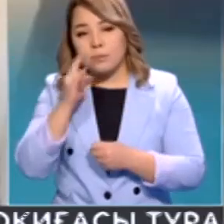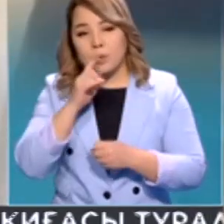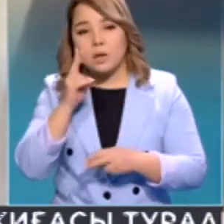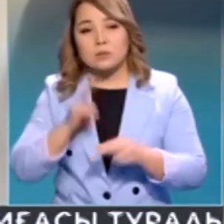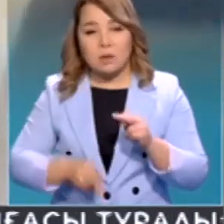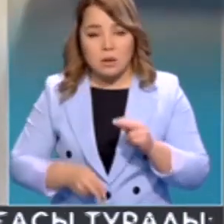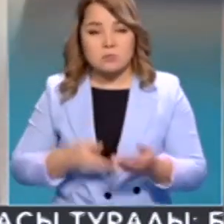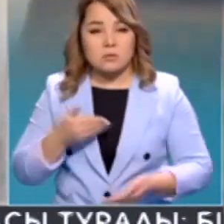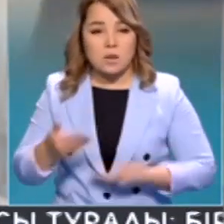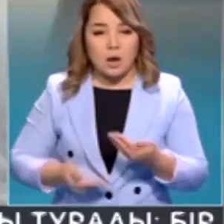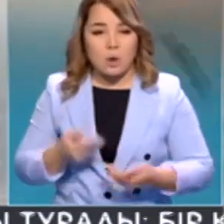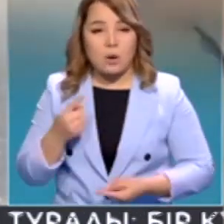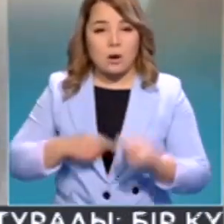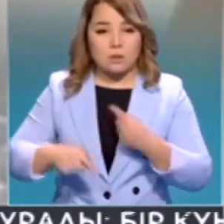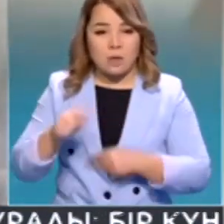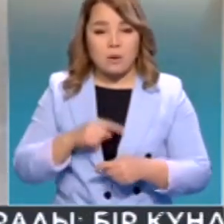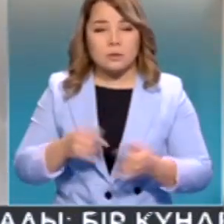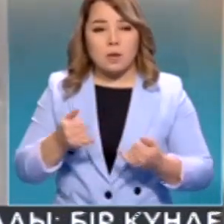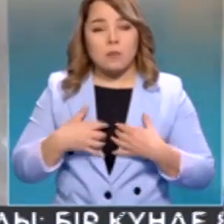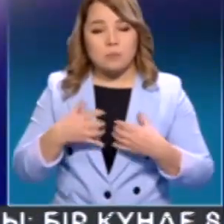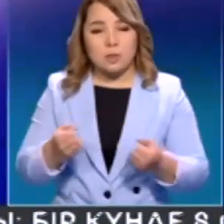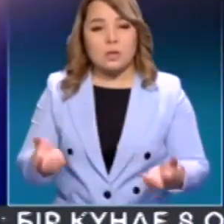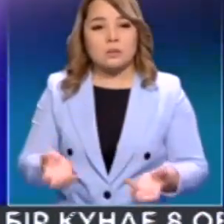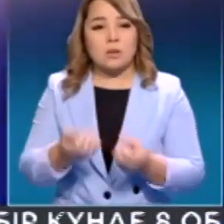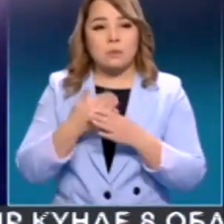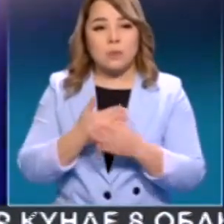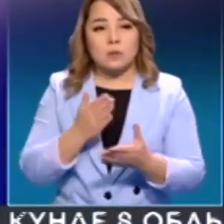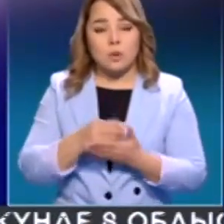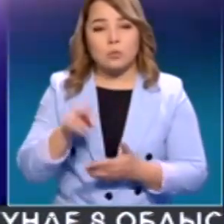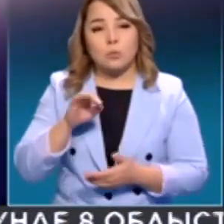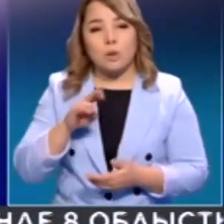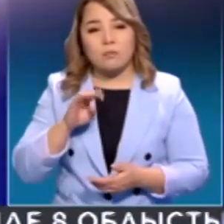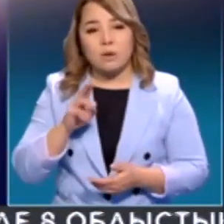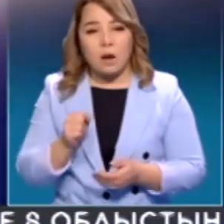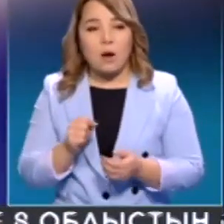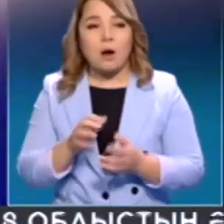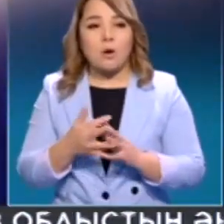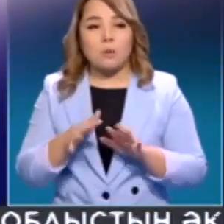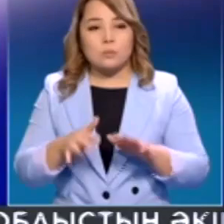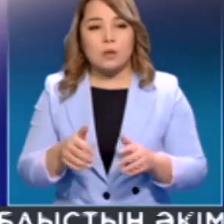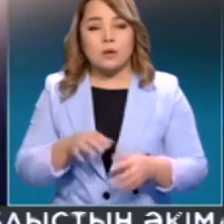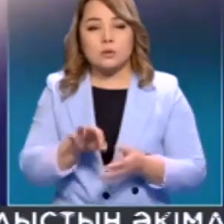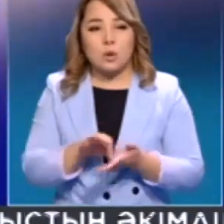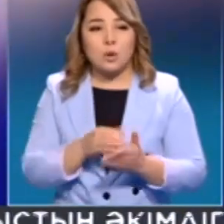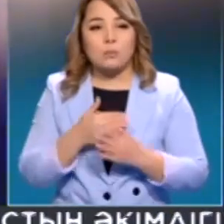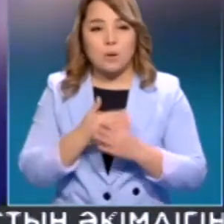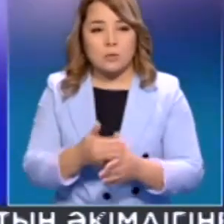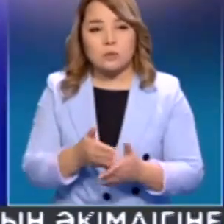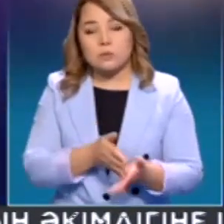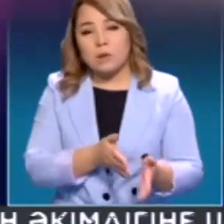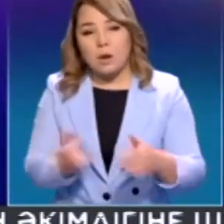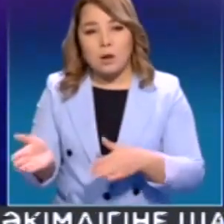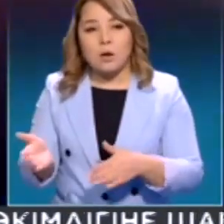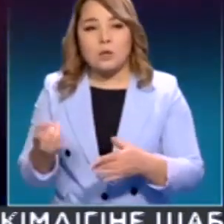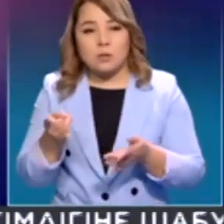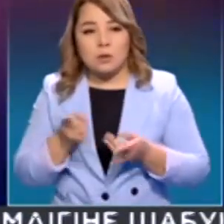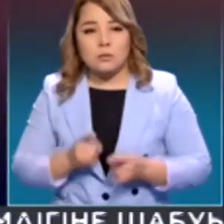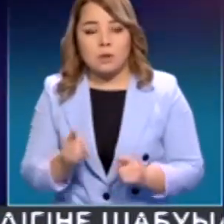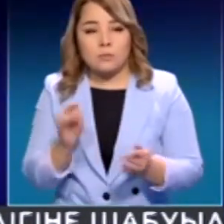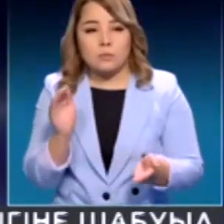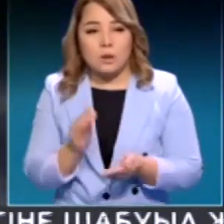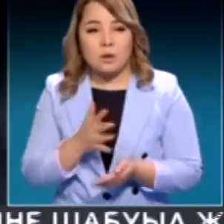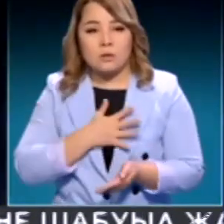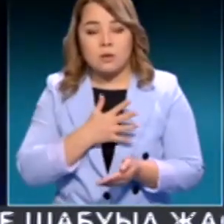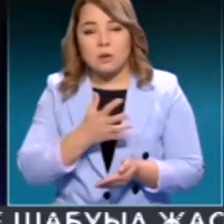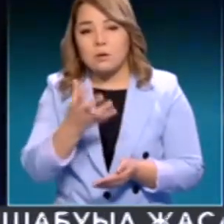соң жаяулатып қайтқан. Абырой болғанда аман есен табылды. Сондай-ақ Дубовка ауылының маңында жедел жәрдем көлігі жолдан шығып кеткен. Іште жаңа туған нәресте жасанды